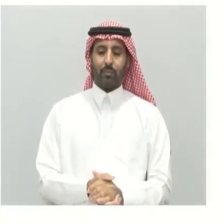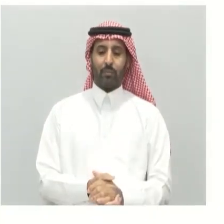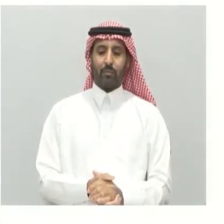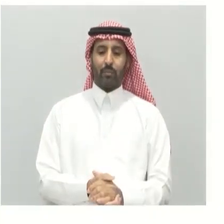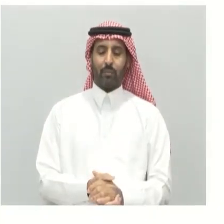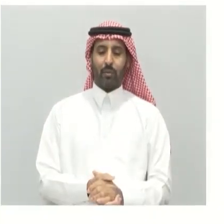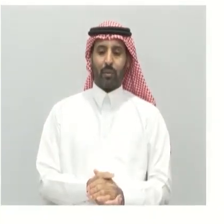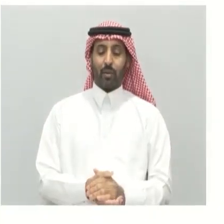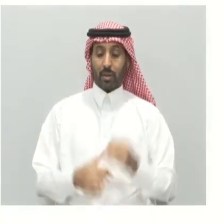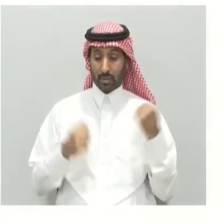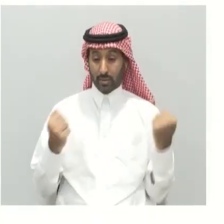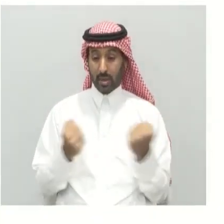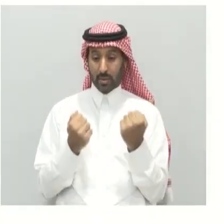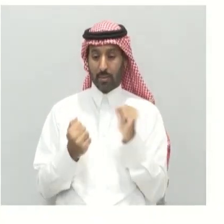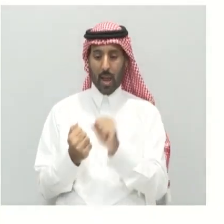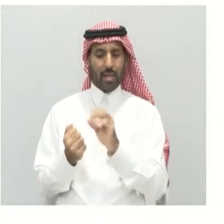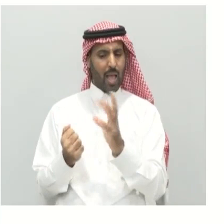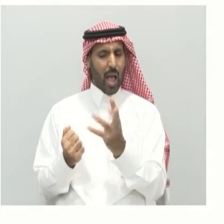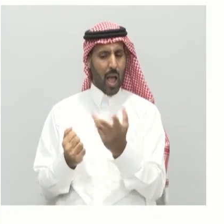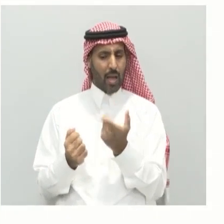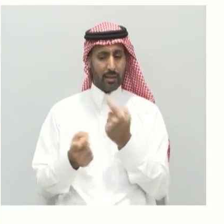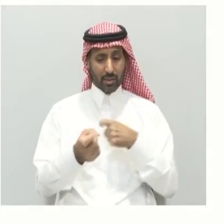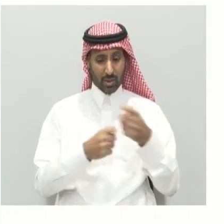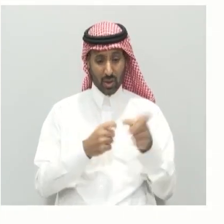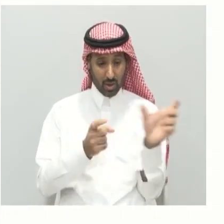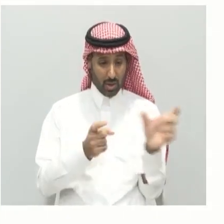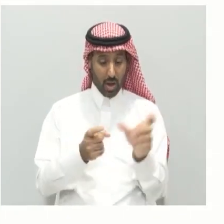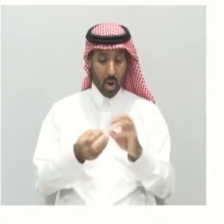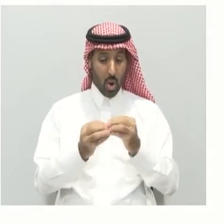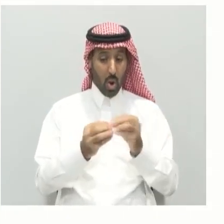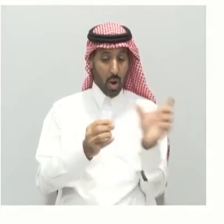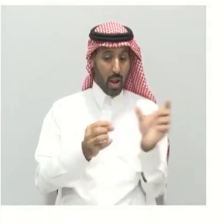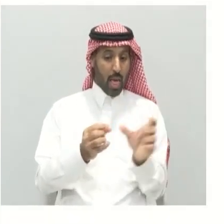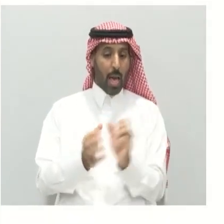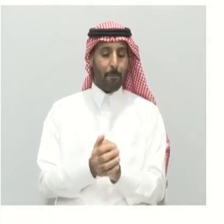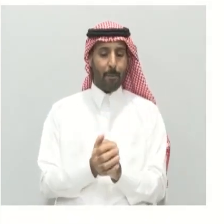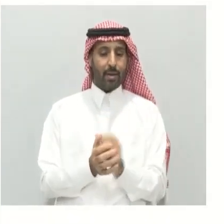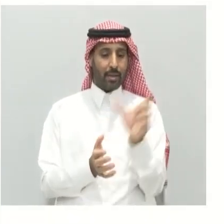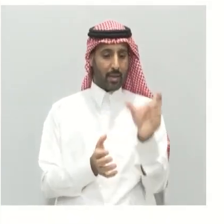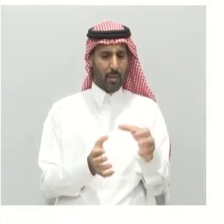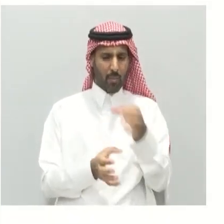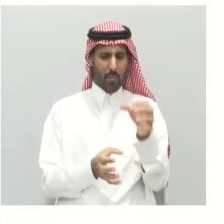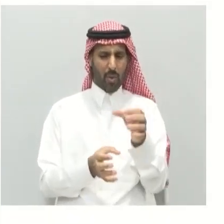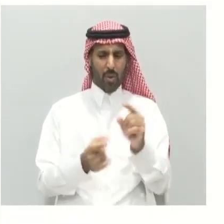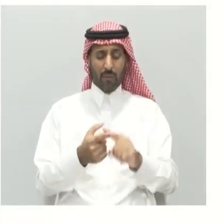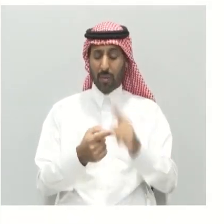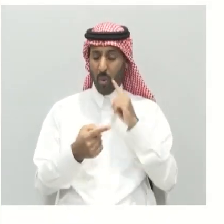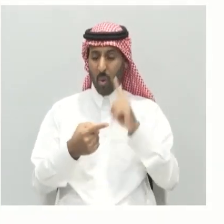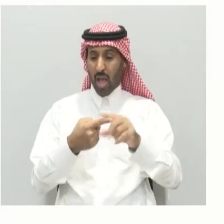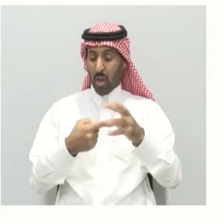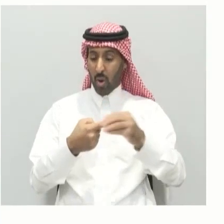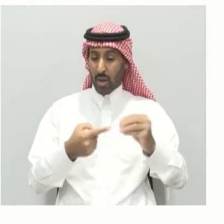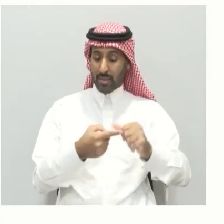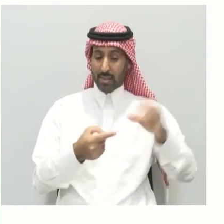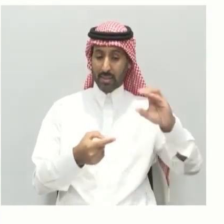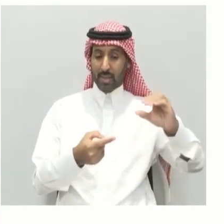س بعد ذلك حدد عدد التاكسد للعنصر الظاهر باللون الاحمر في المواد والايونات الاتيه